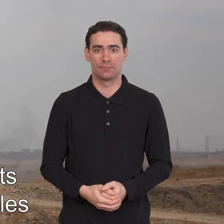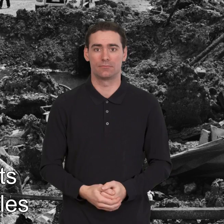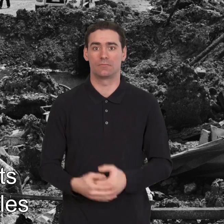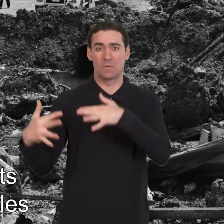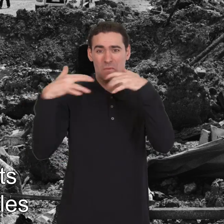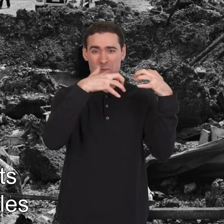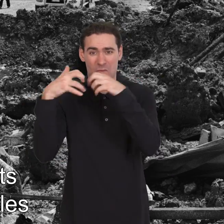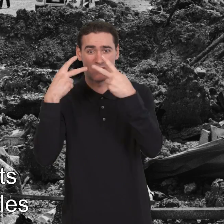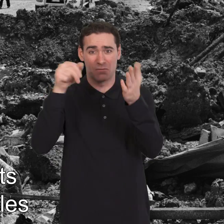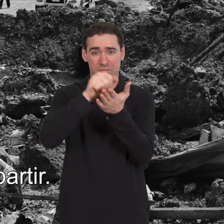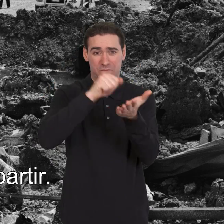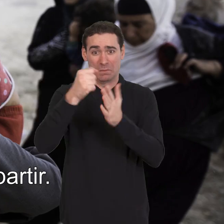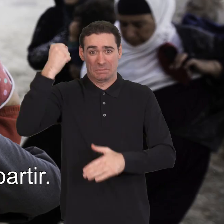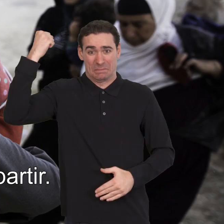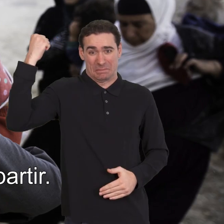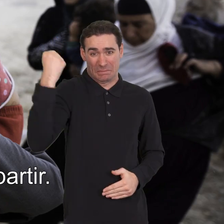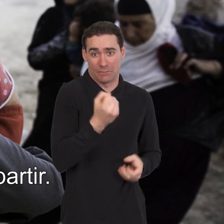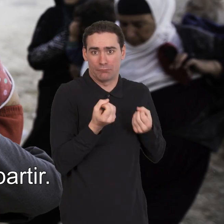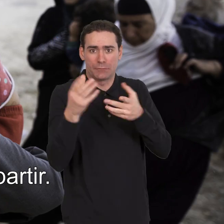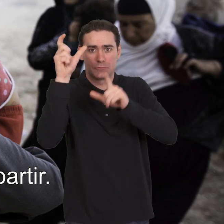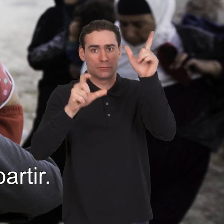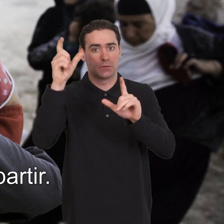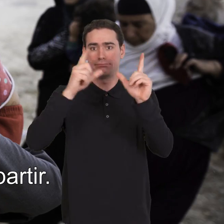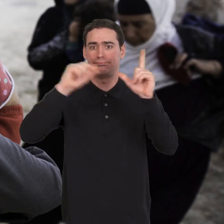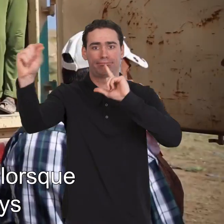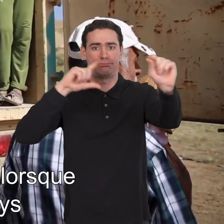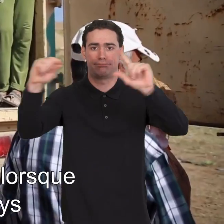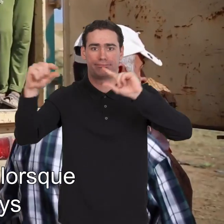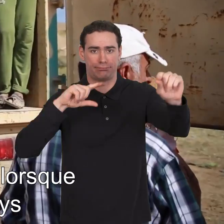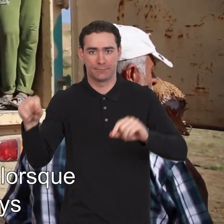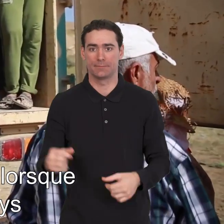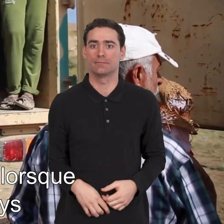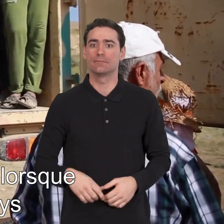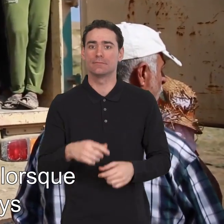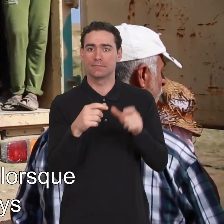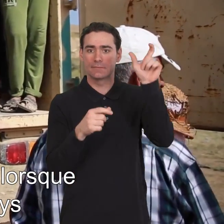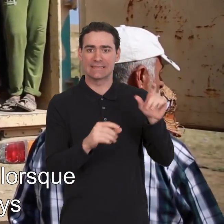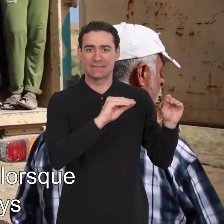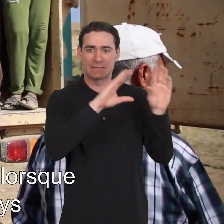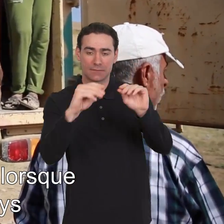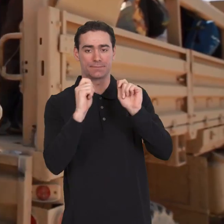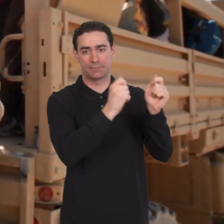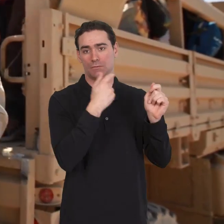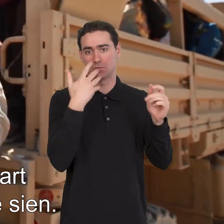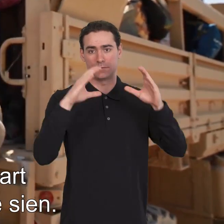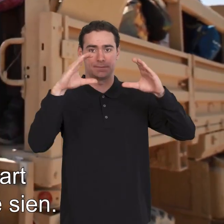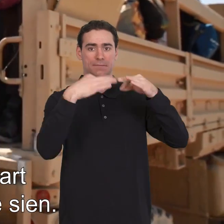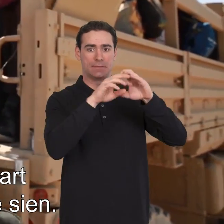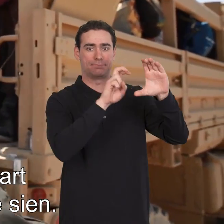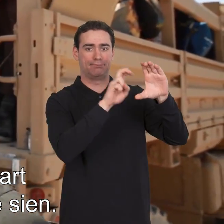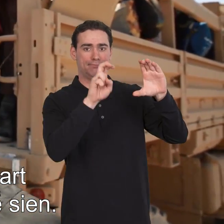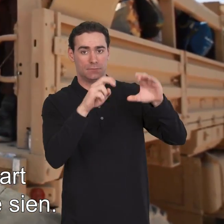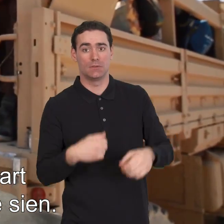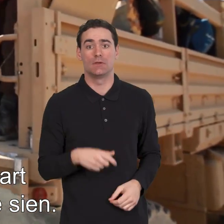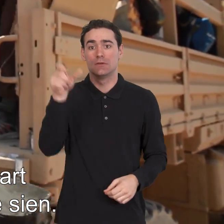L'intensité des combats et la destruction des villes poussent les personnes à partir. On parle alors de déplacés lorsque l'on reste dans son pays, ou de réfugiés